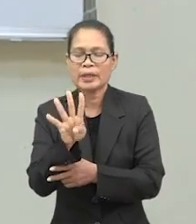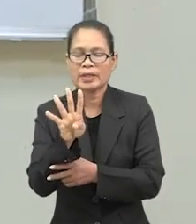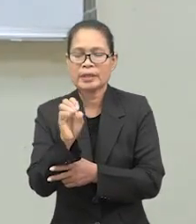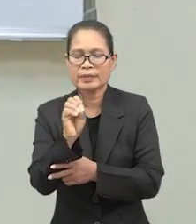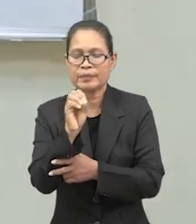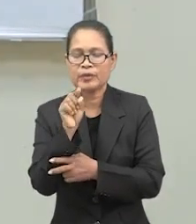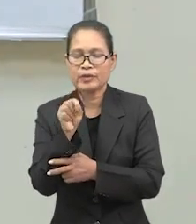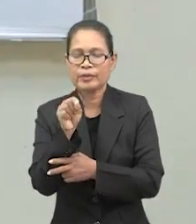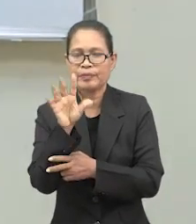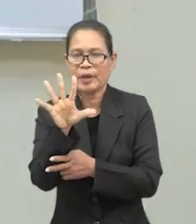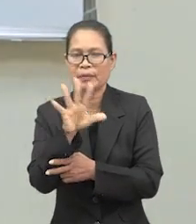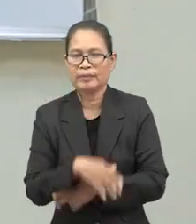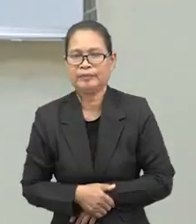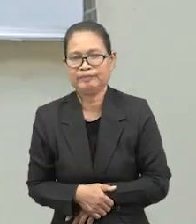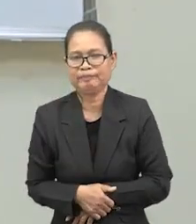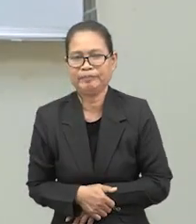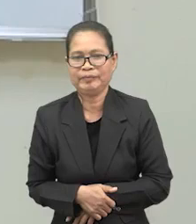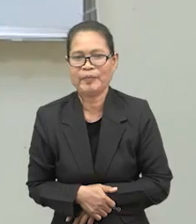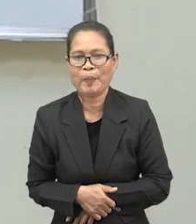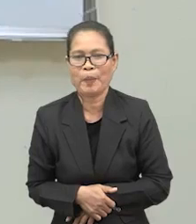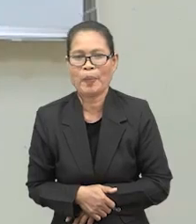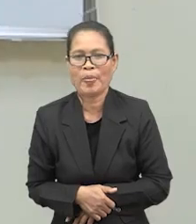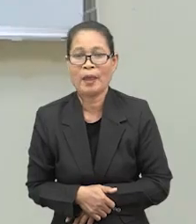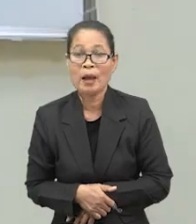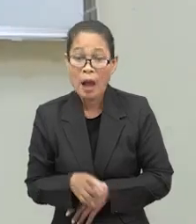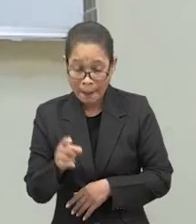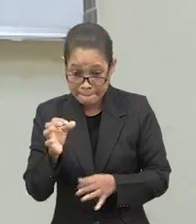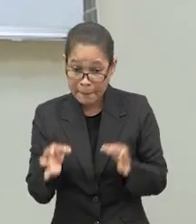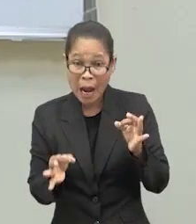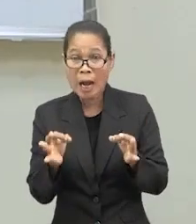tụ thì phí mà rồi xài sắp cho pram